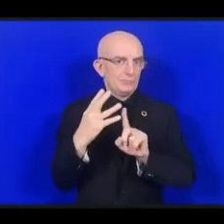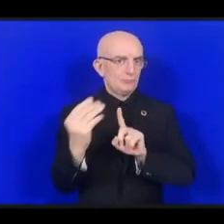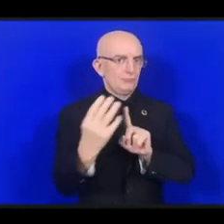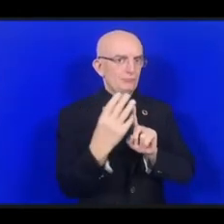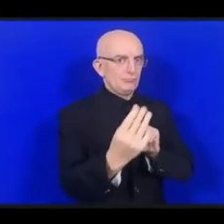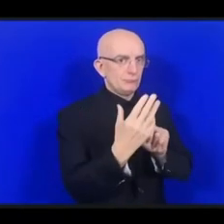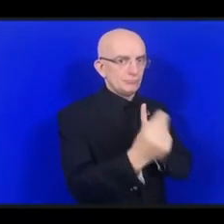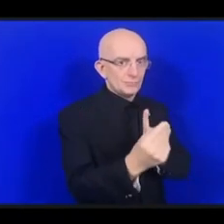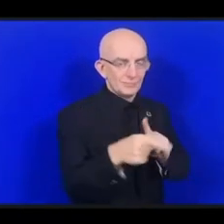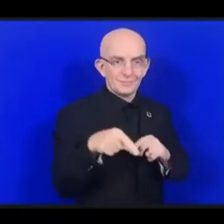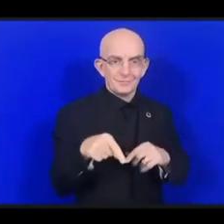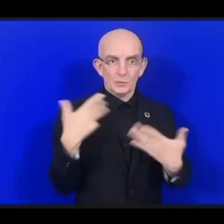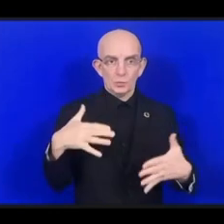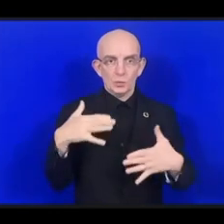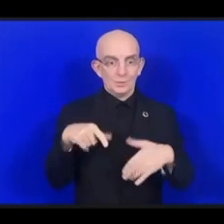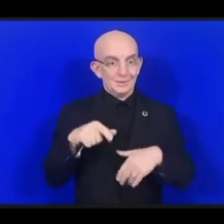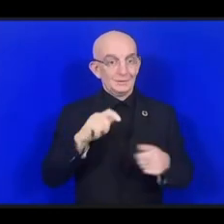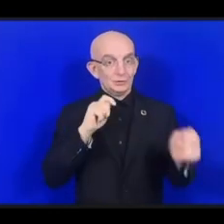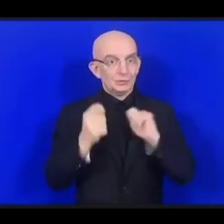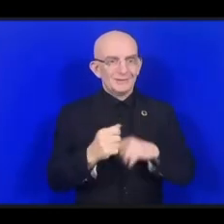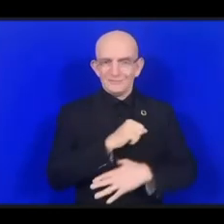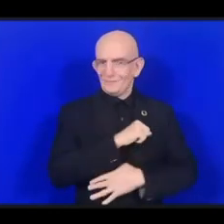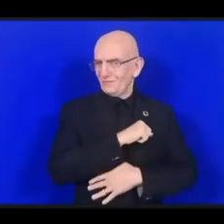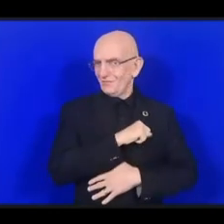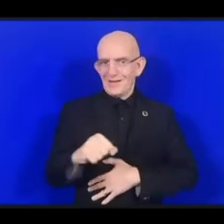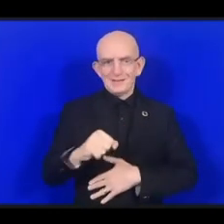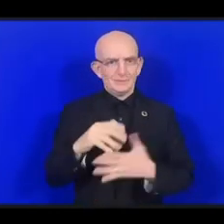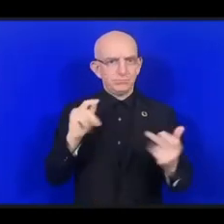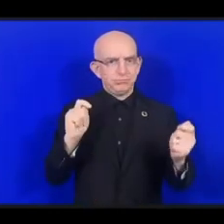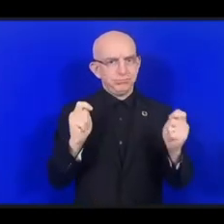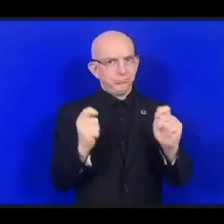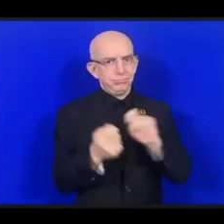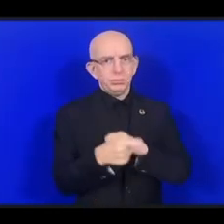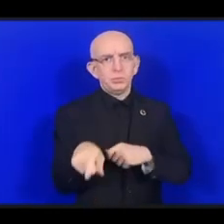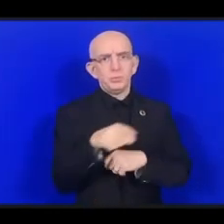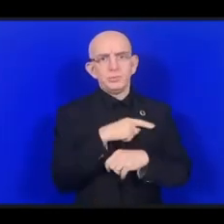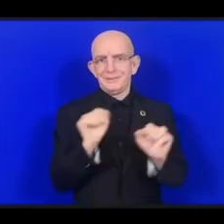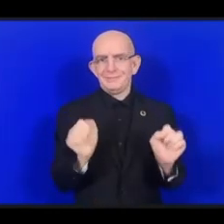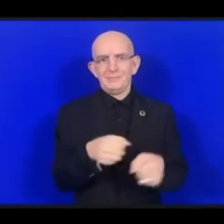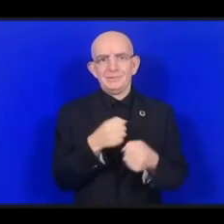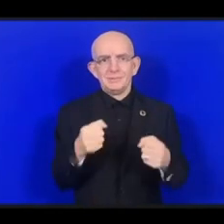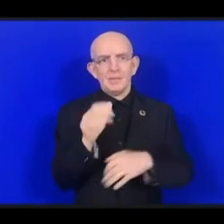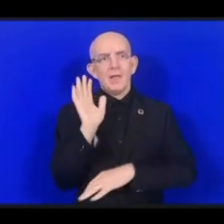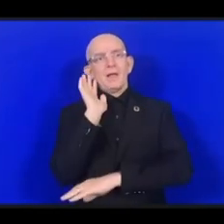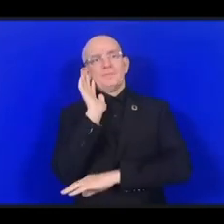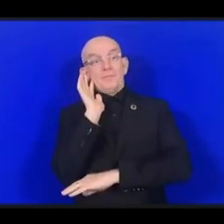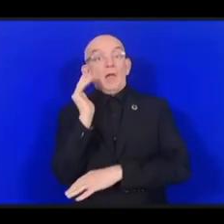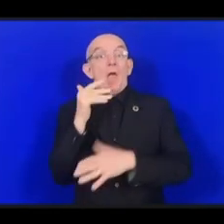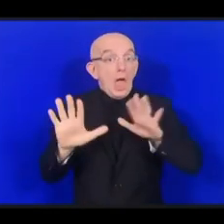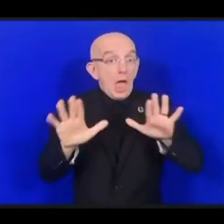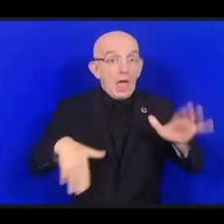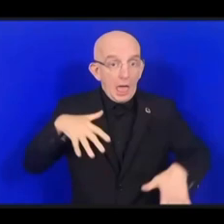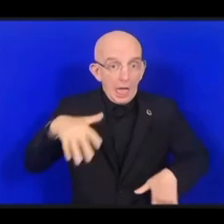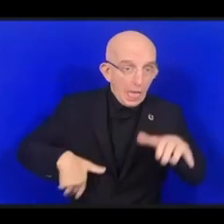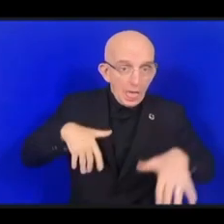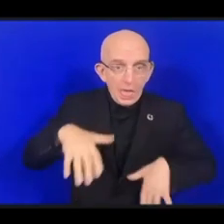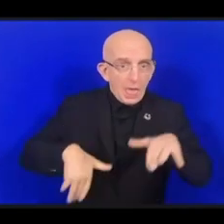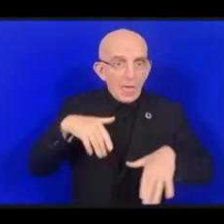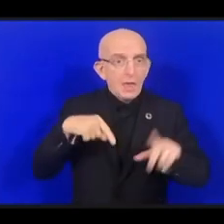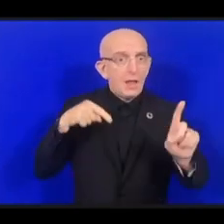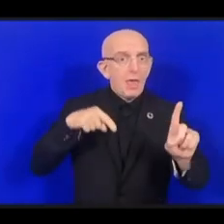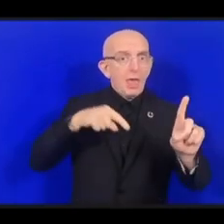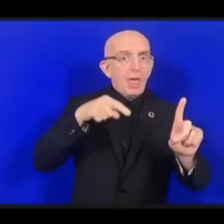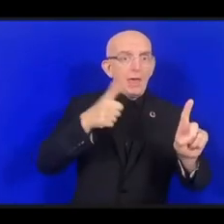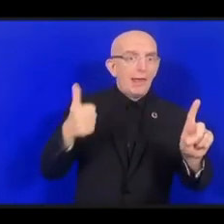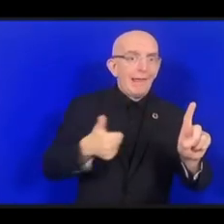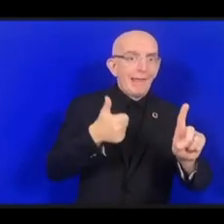le monde change autour de nous je me félicite très sincèrement de ce débat de ces échanges cette discussion et j'encourage tous les participants